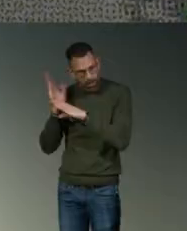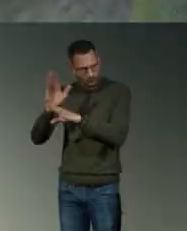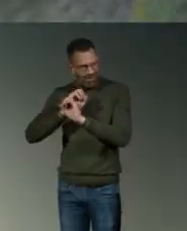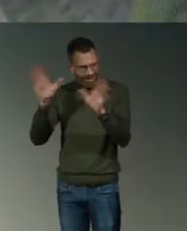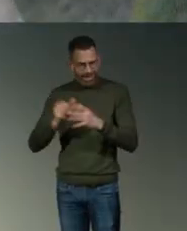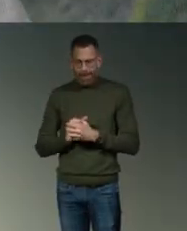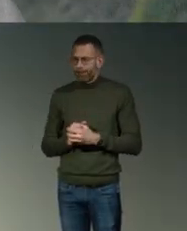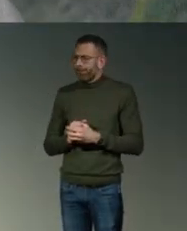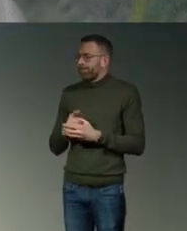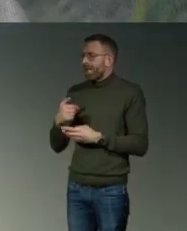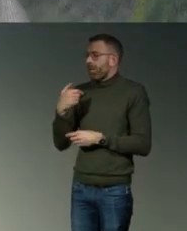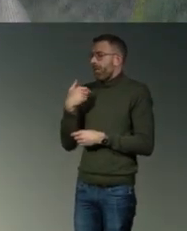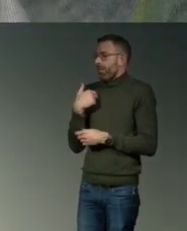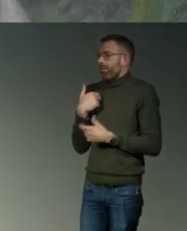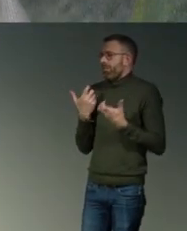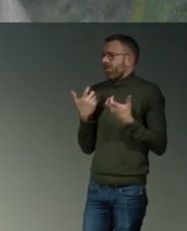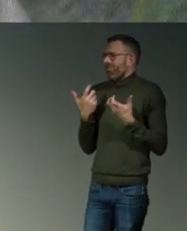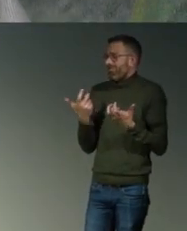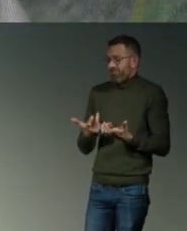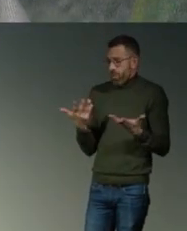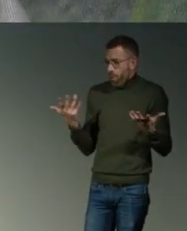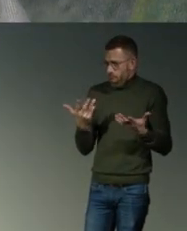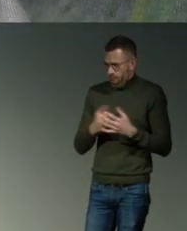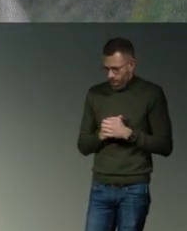Ce que je voulais faire, c'était vraiment